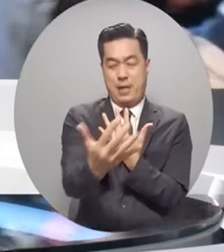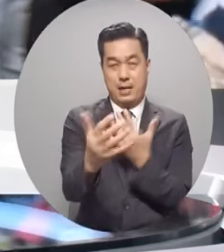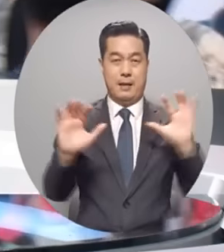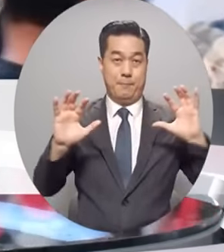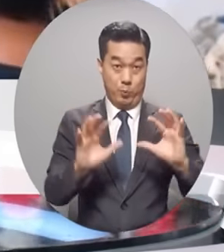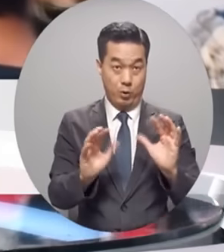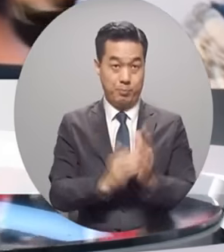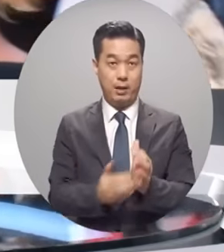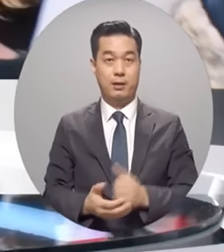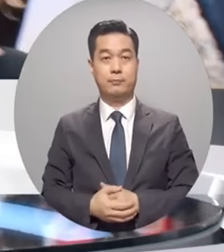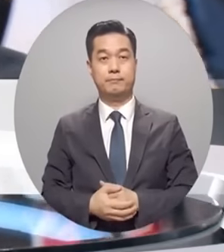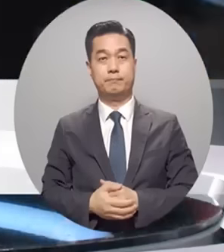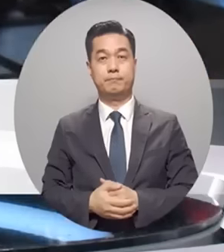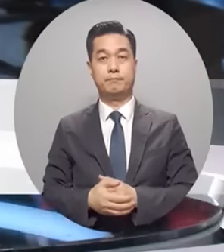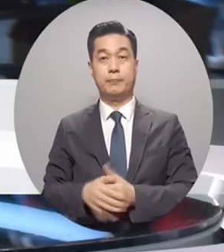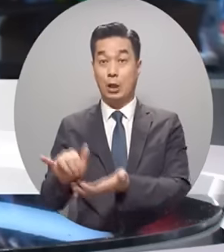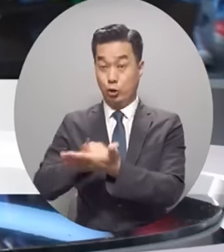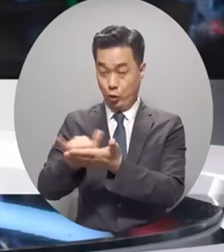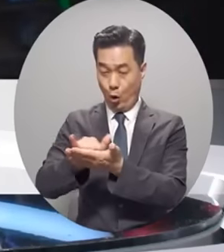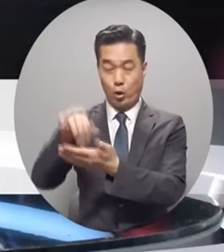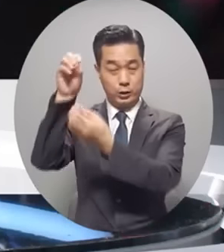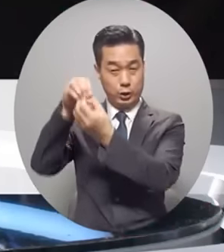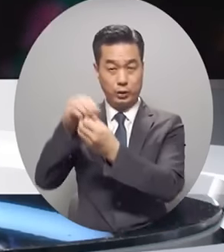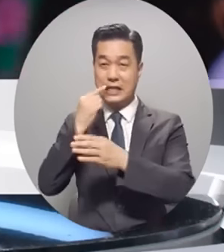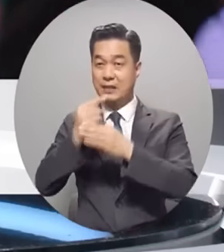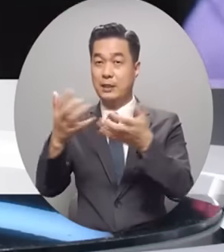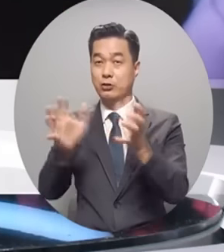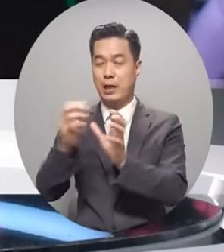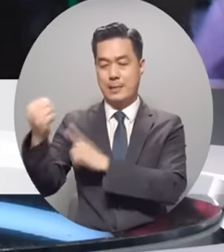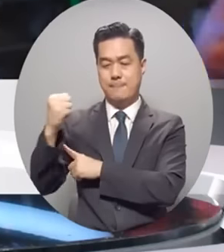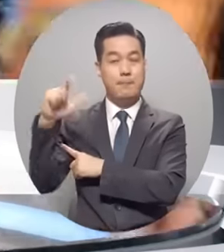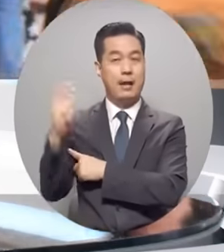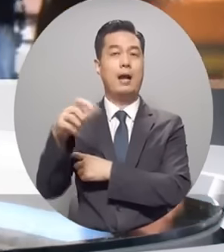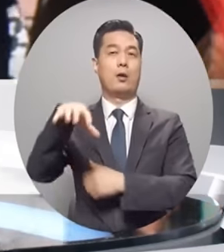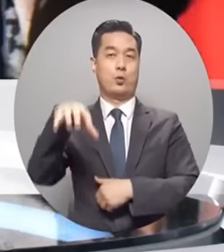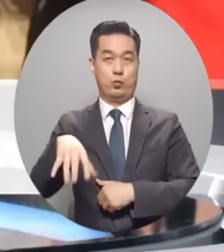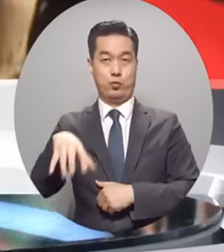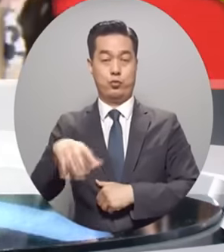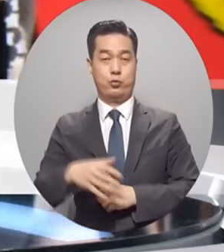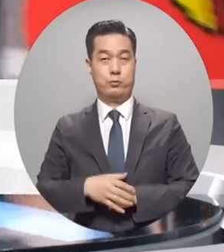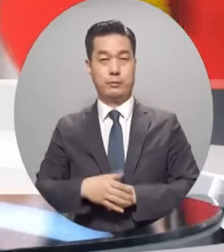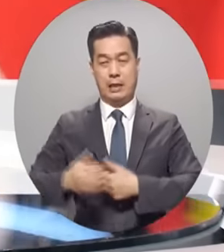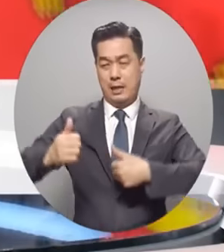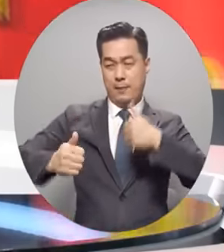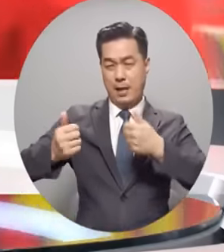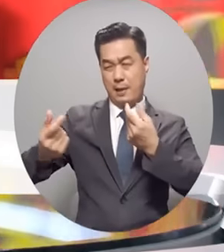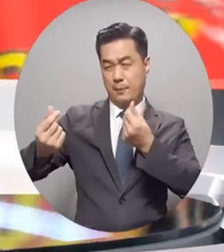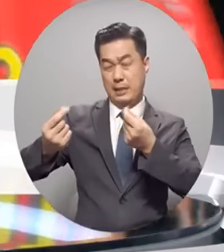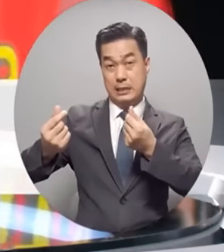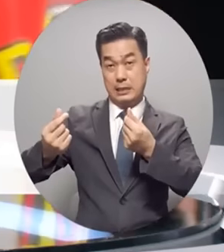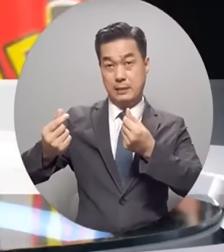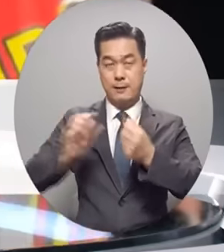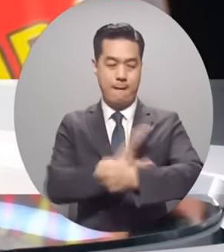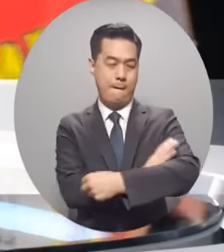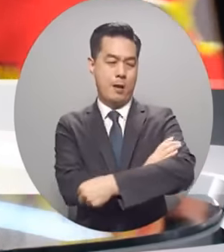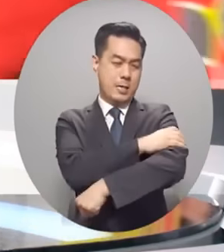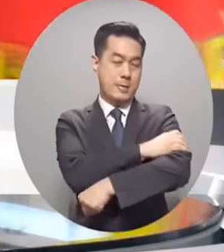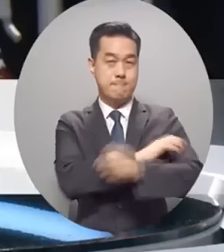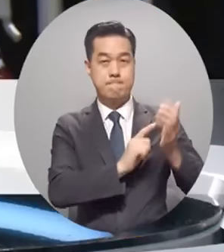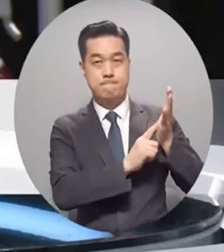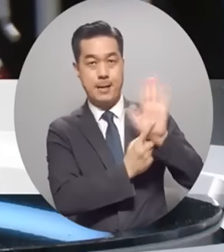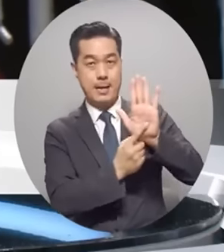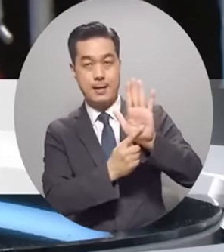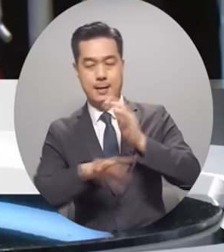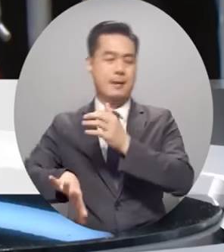열었습니다. 뉴욕은 전통적으로 민주당 지지세가 강한 곳인데요. 초박빙 구도에서 세를 과시하며